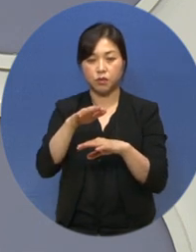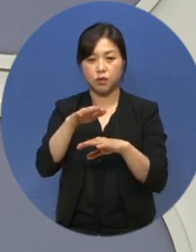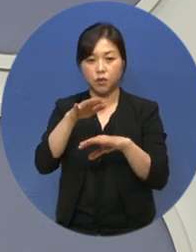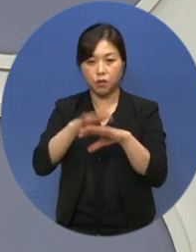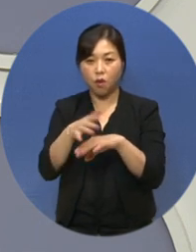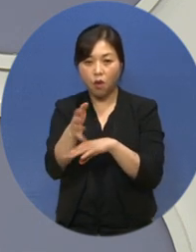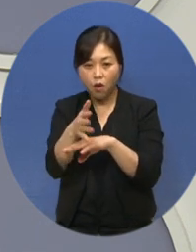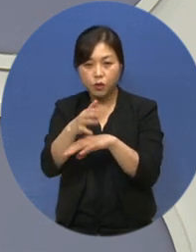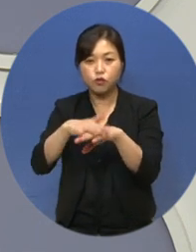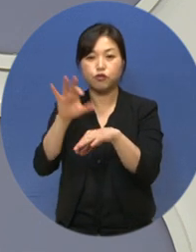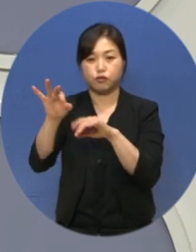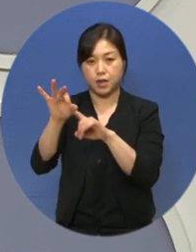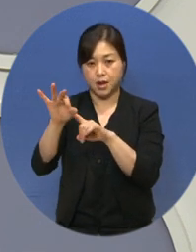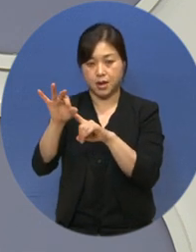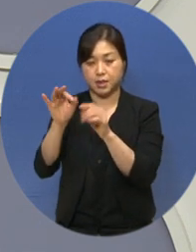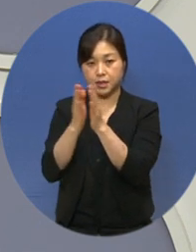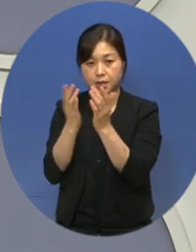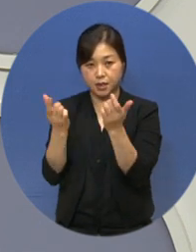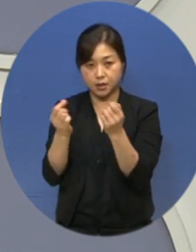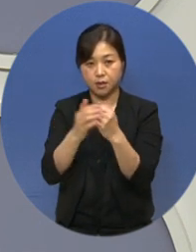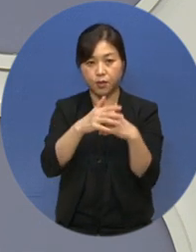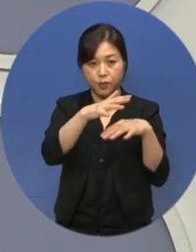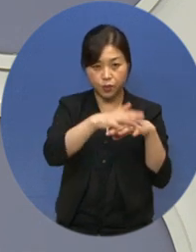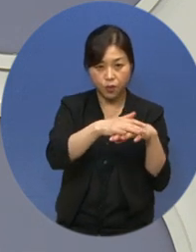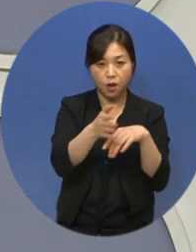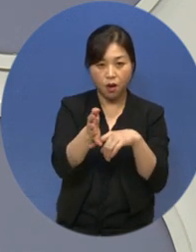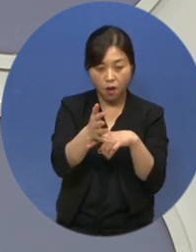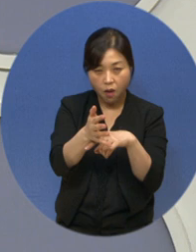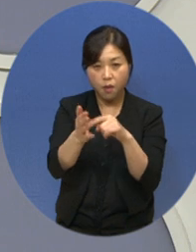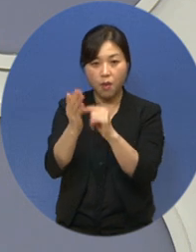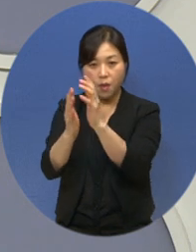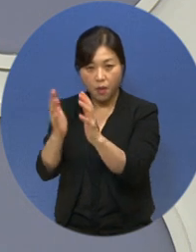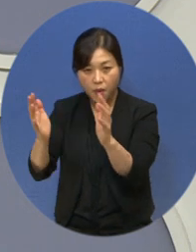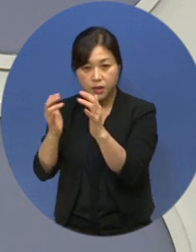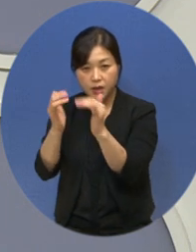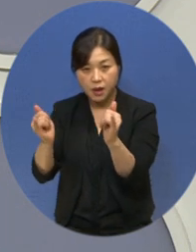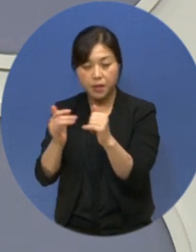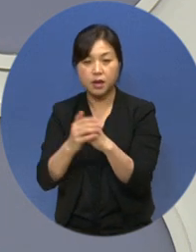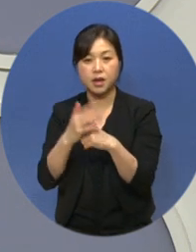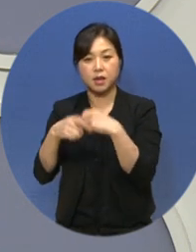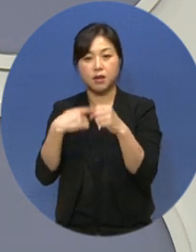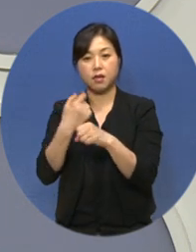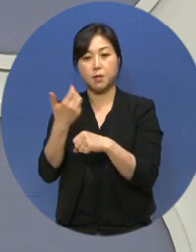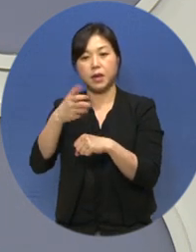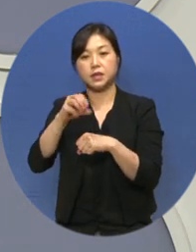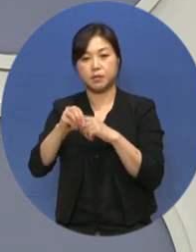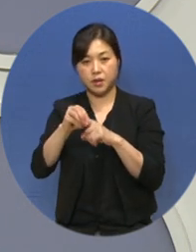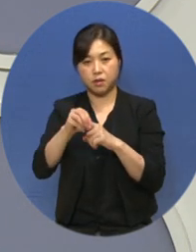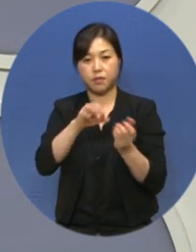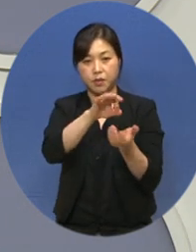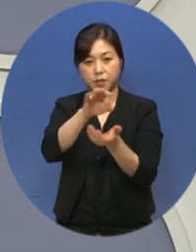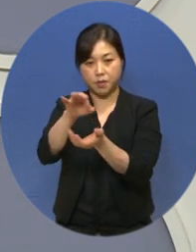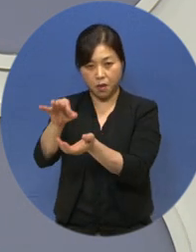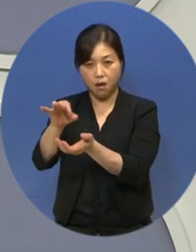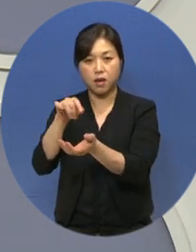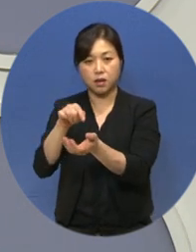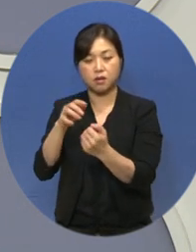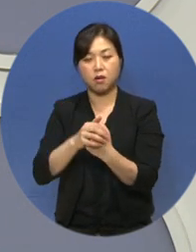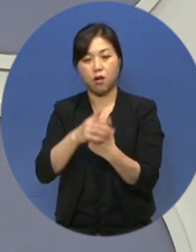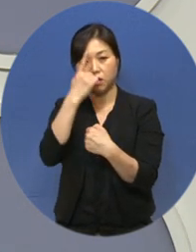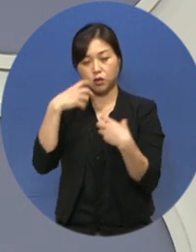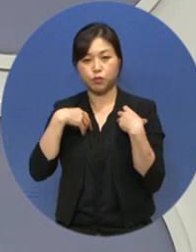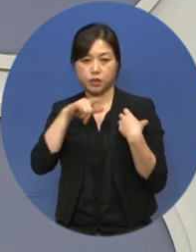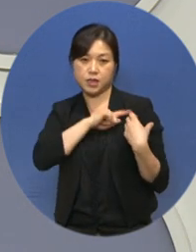가지고요 에 농민 어민 이 법이 나한테 한전 80만원 정도 지파는 놈 시장을 전국 최초로 도입해서